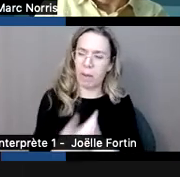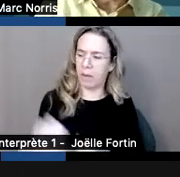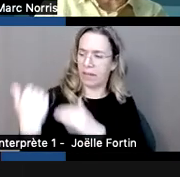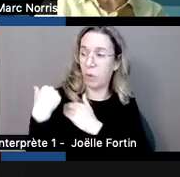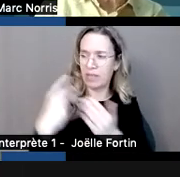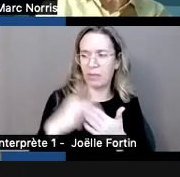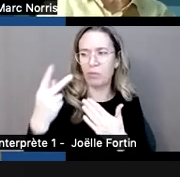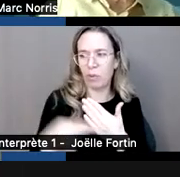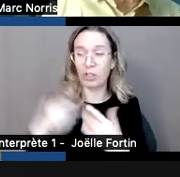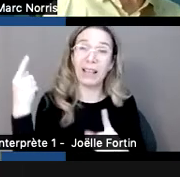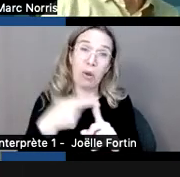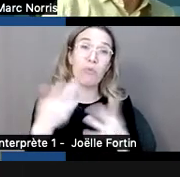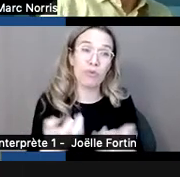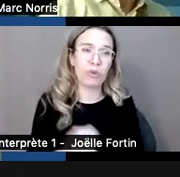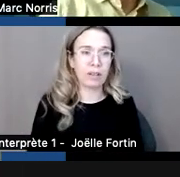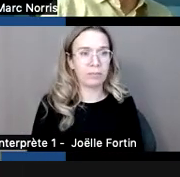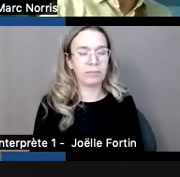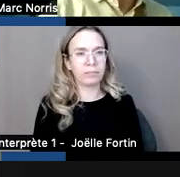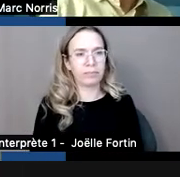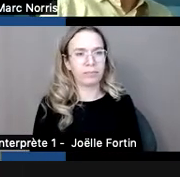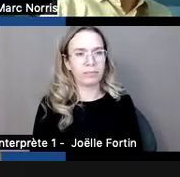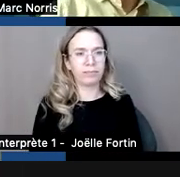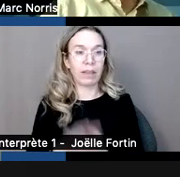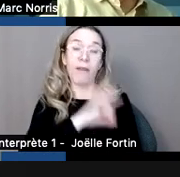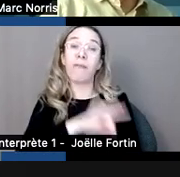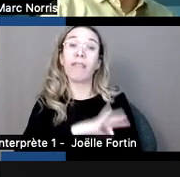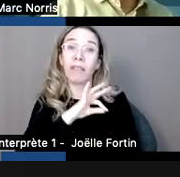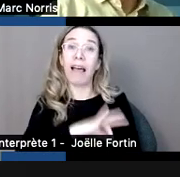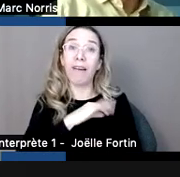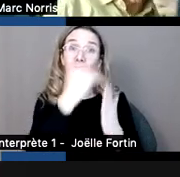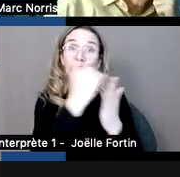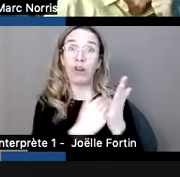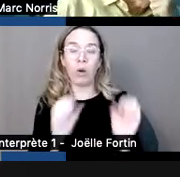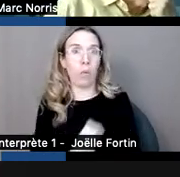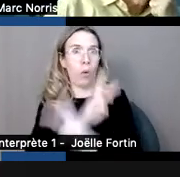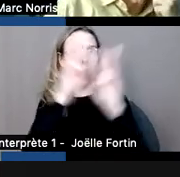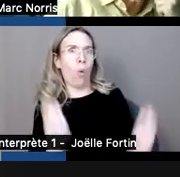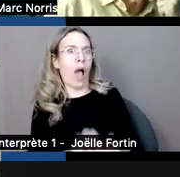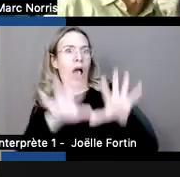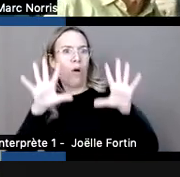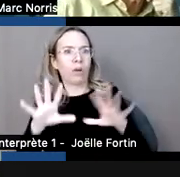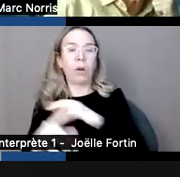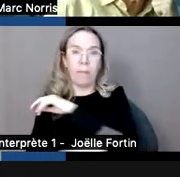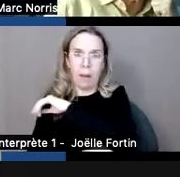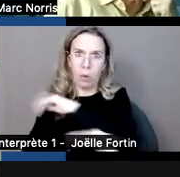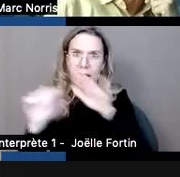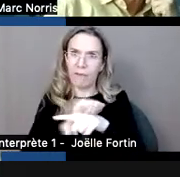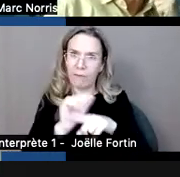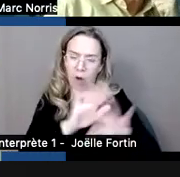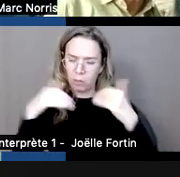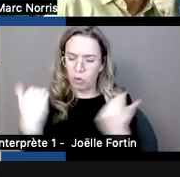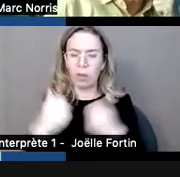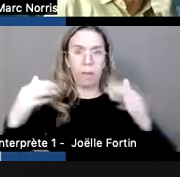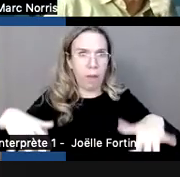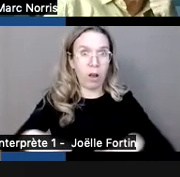ça l'objectif. Certes, les bénéfices de cette méthode ne sont pas spectaculaires, tout le personnel n'a pas encore été formé, la